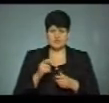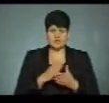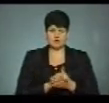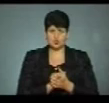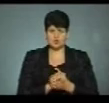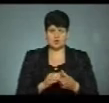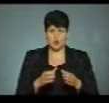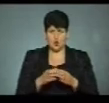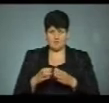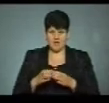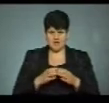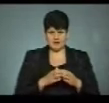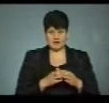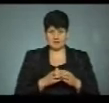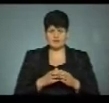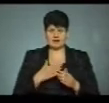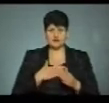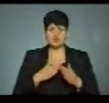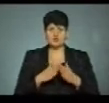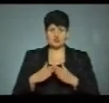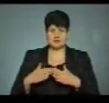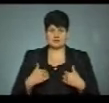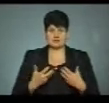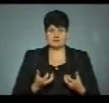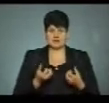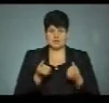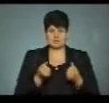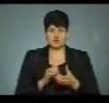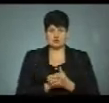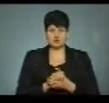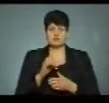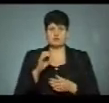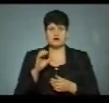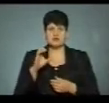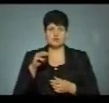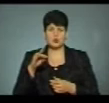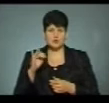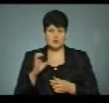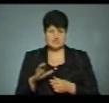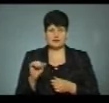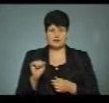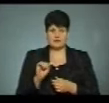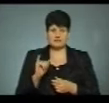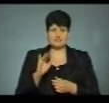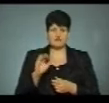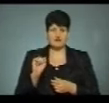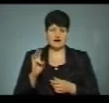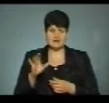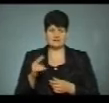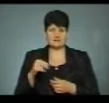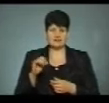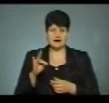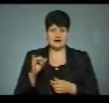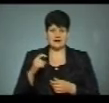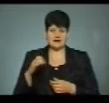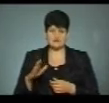які наші сусіди, вони нас підтримують. Дружба Струсів, Теребовлянська громада, Іванівська громада, Дарахів.